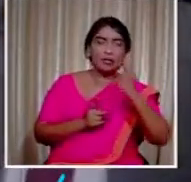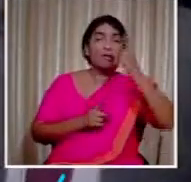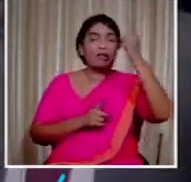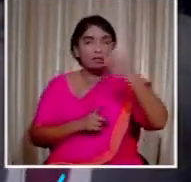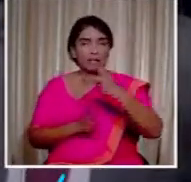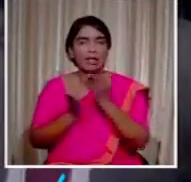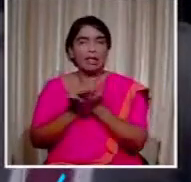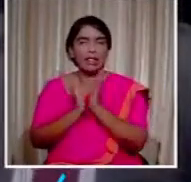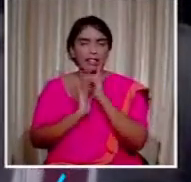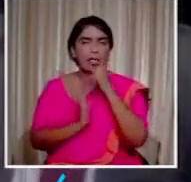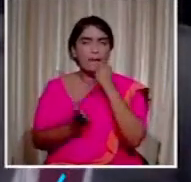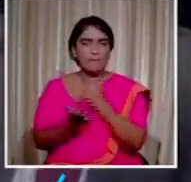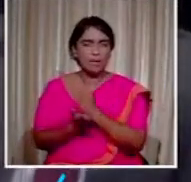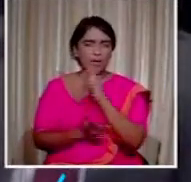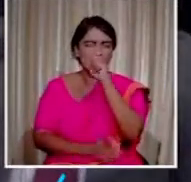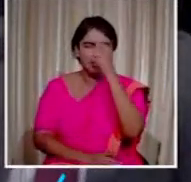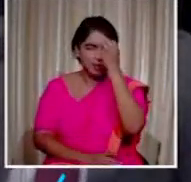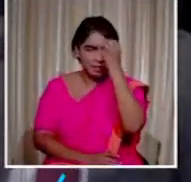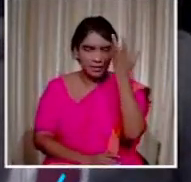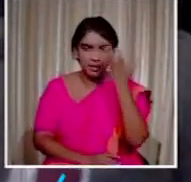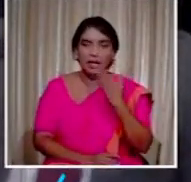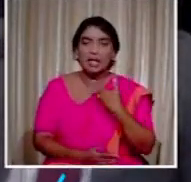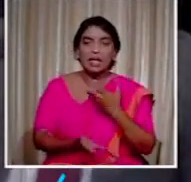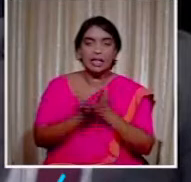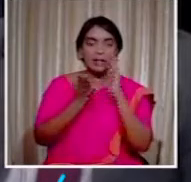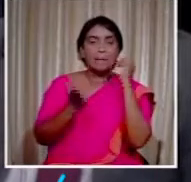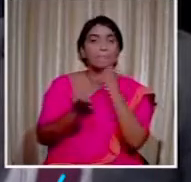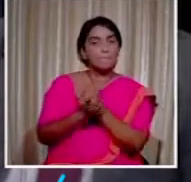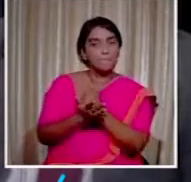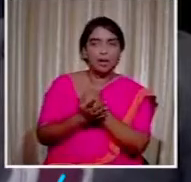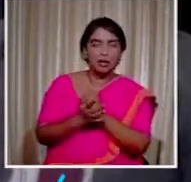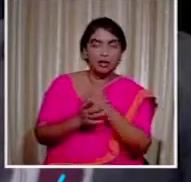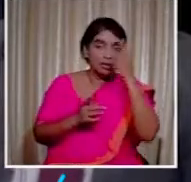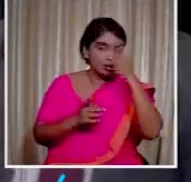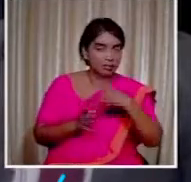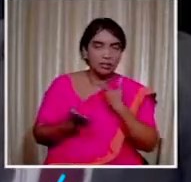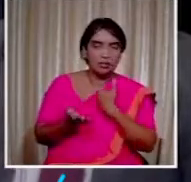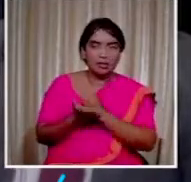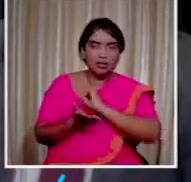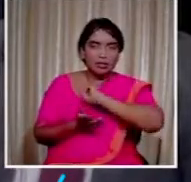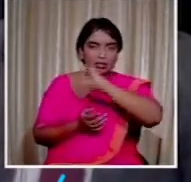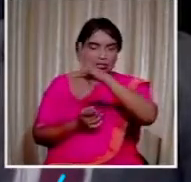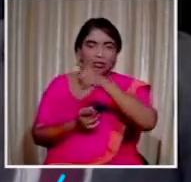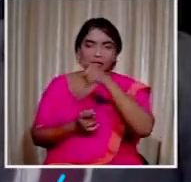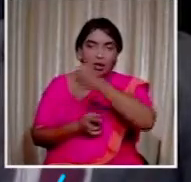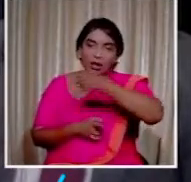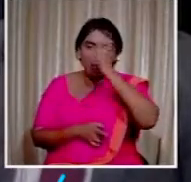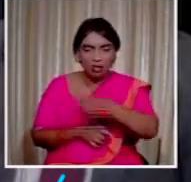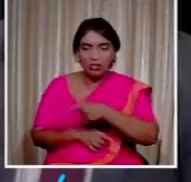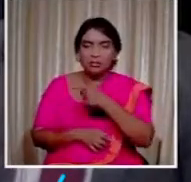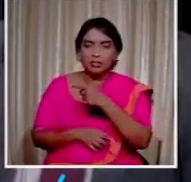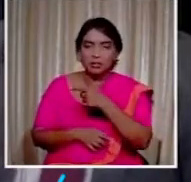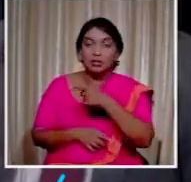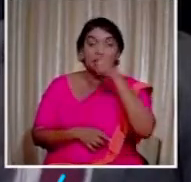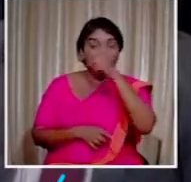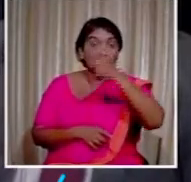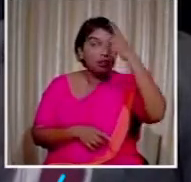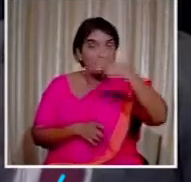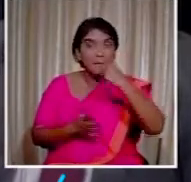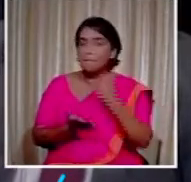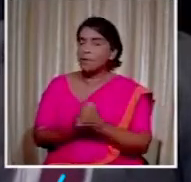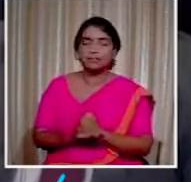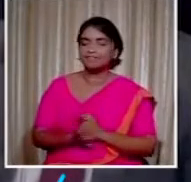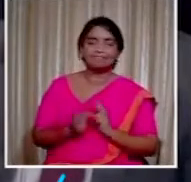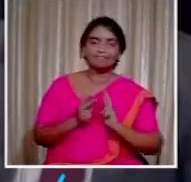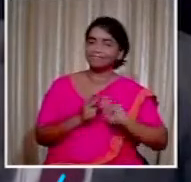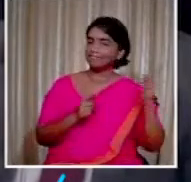මට මතක නැහැ බැංකුවේ නම මොකක්ද කියන එක ඉන්දියානු බැංකුවක් කරහා තමයි දෙවනුවට ඒක තහවුරු කර ගැනීමට ඉදිරිපත් වුණේ නමුත් ඒ දෙවනි බැංකුවත් ඒක